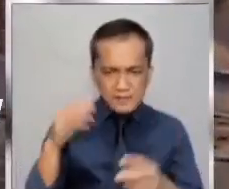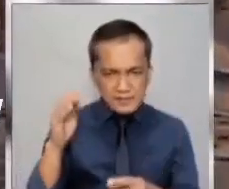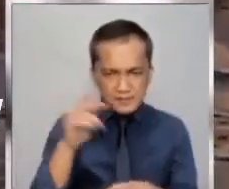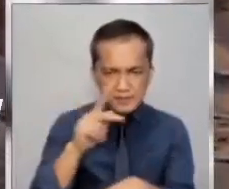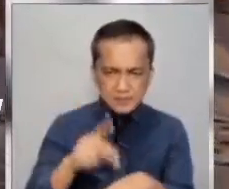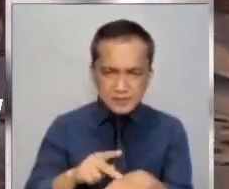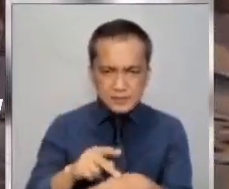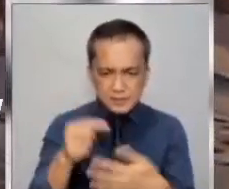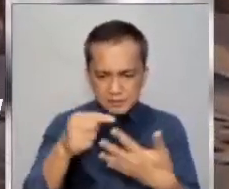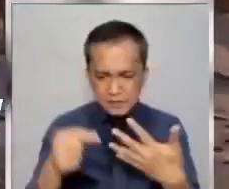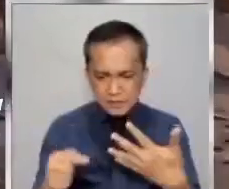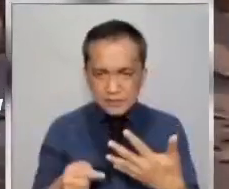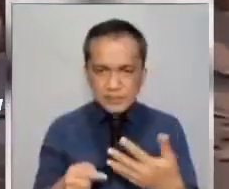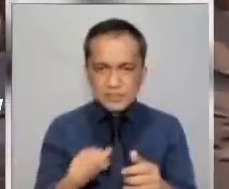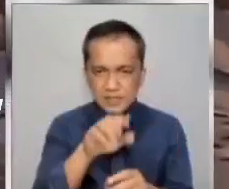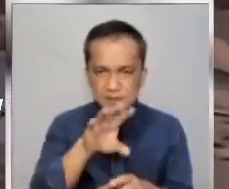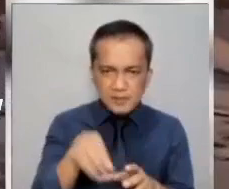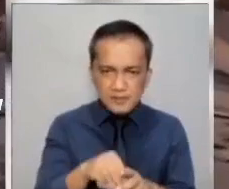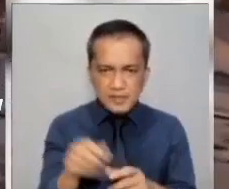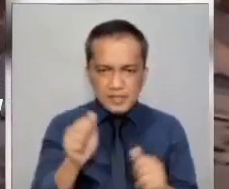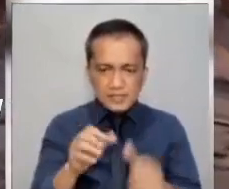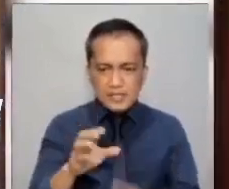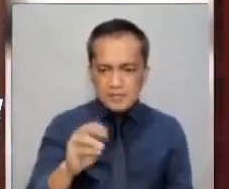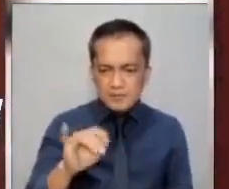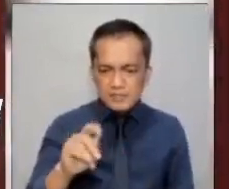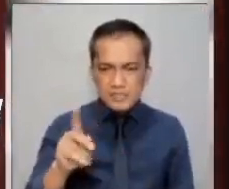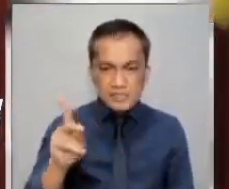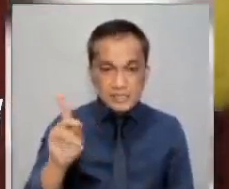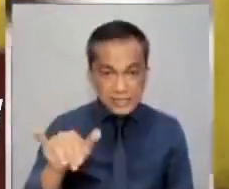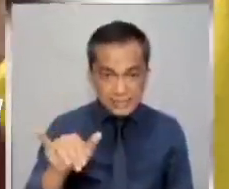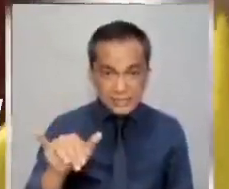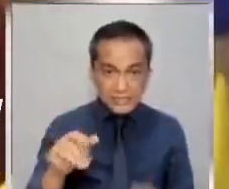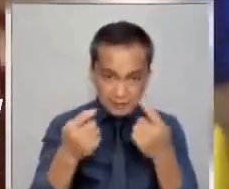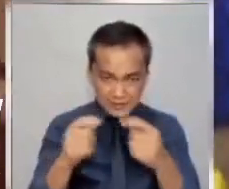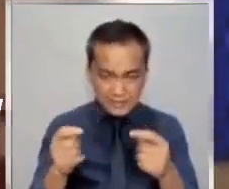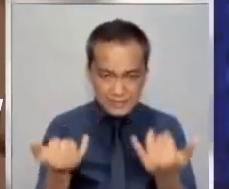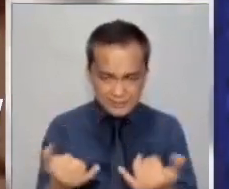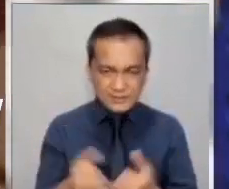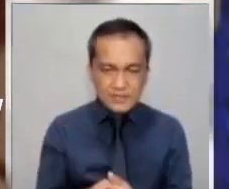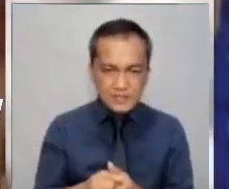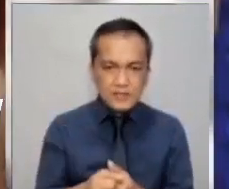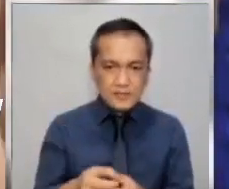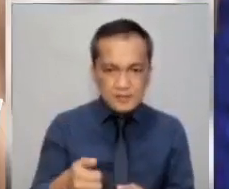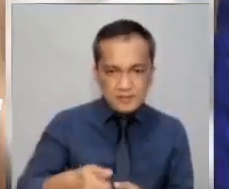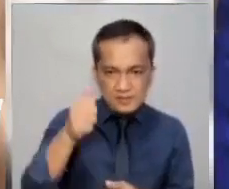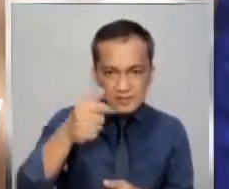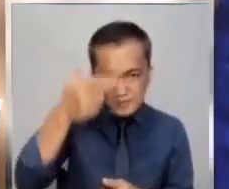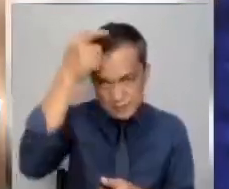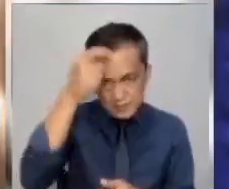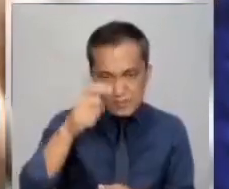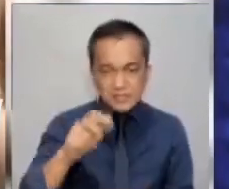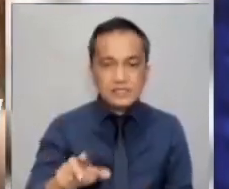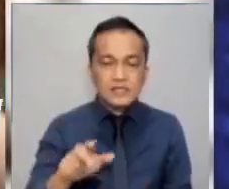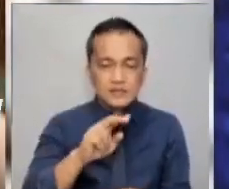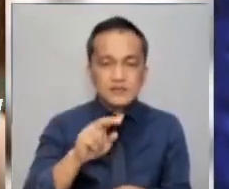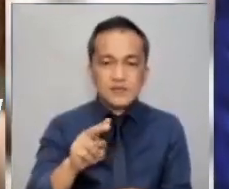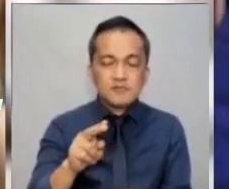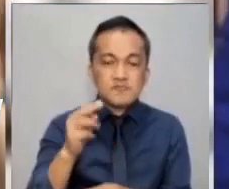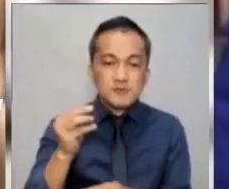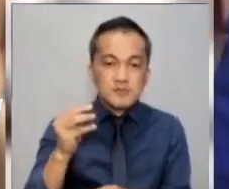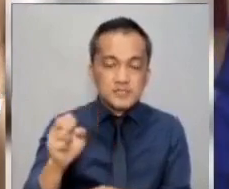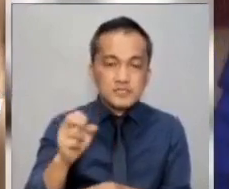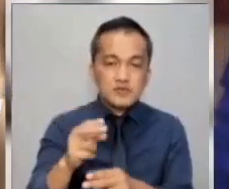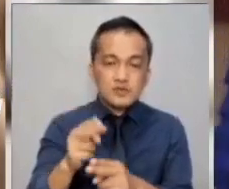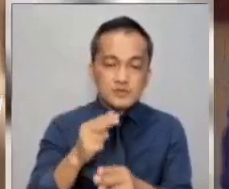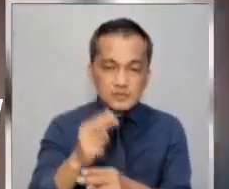mga lihim ni Urduha star Michelle D na muling susubok na iuwi ang korona ng MUPH. Sa kanyang Instagram post, in-unleash